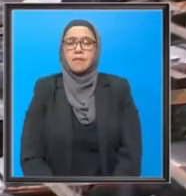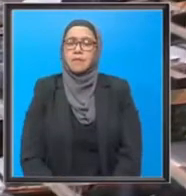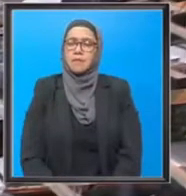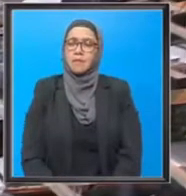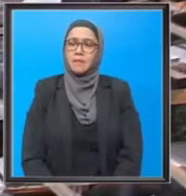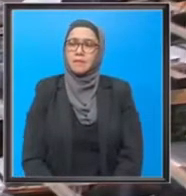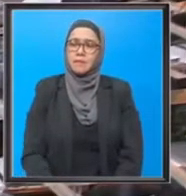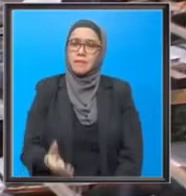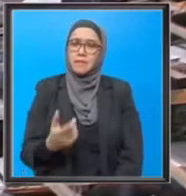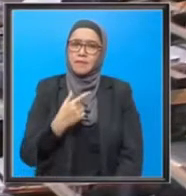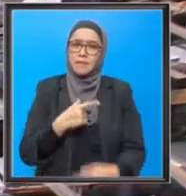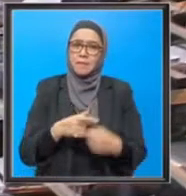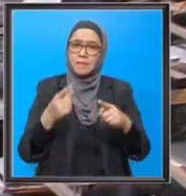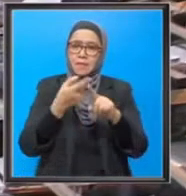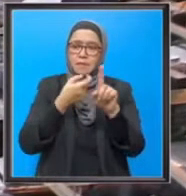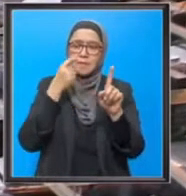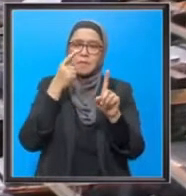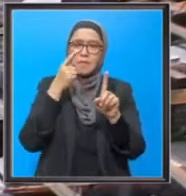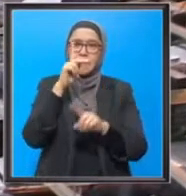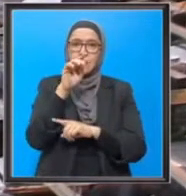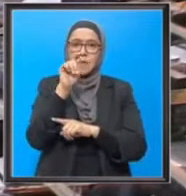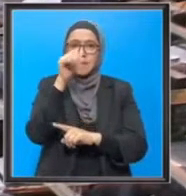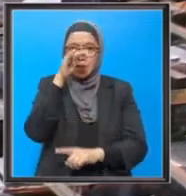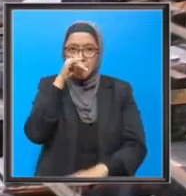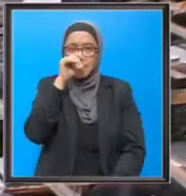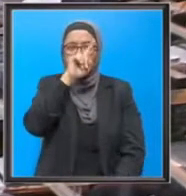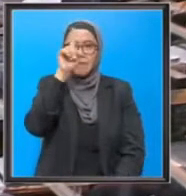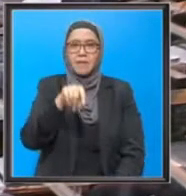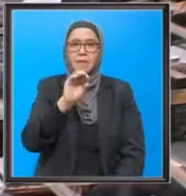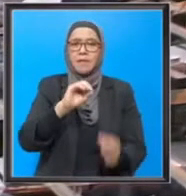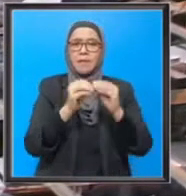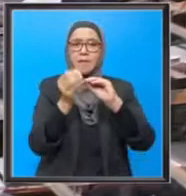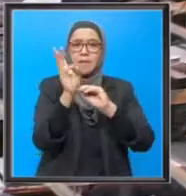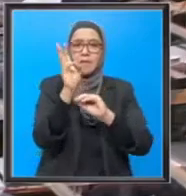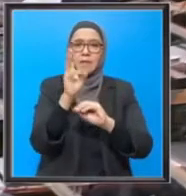Hai rantai pada custom lakeswara nyampe mana Yang